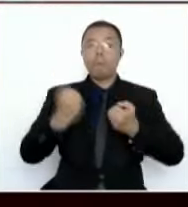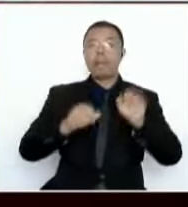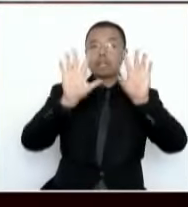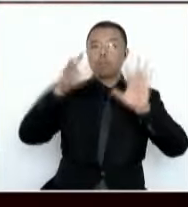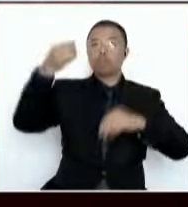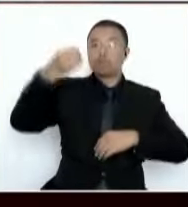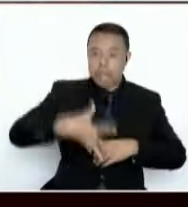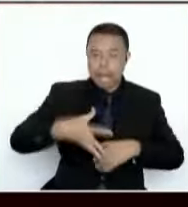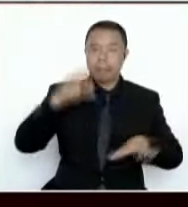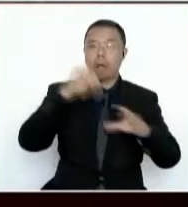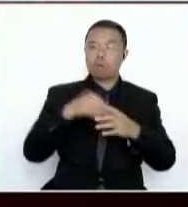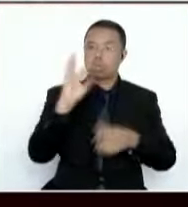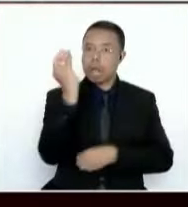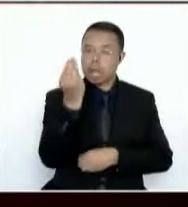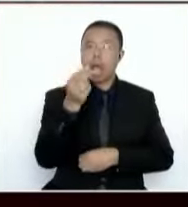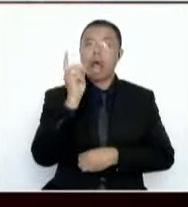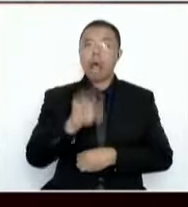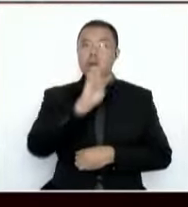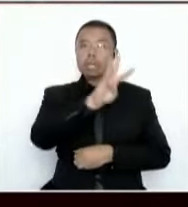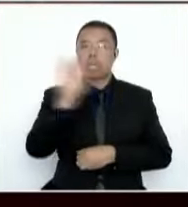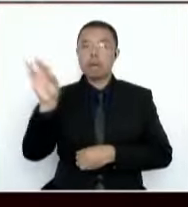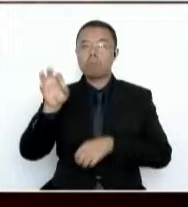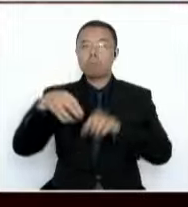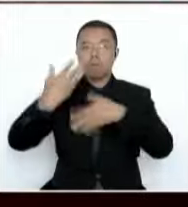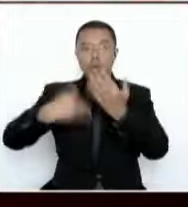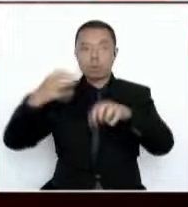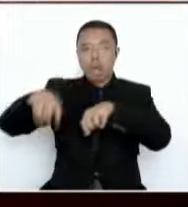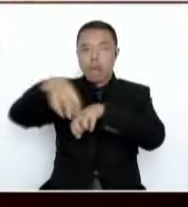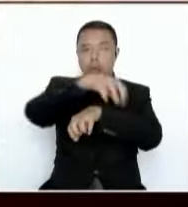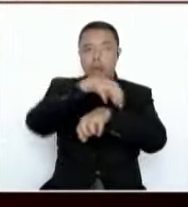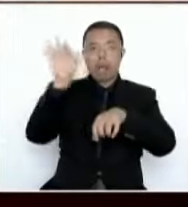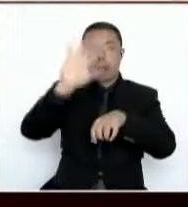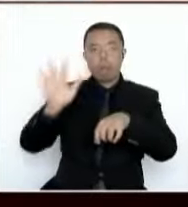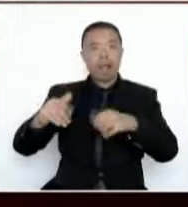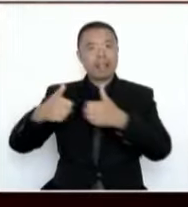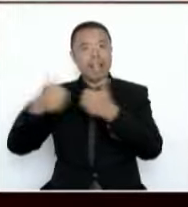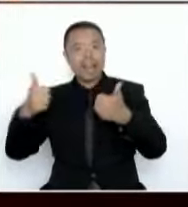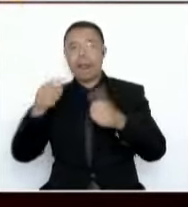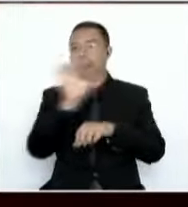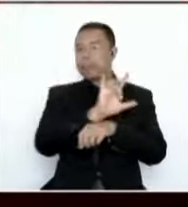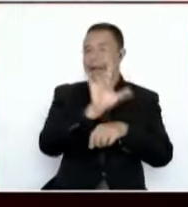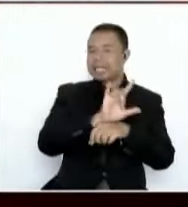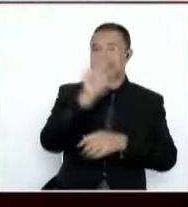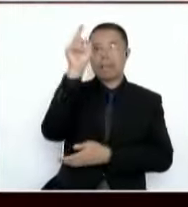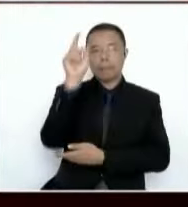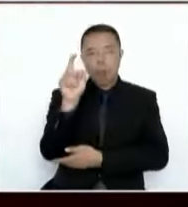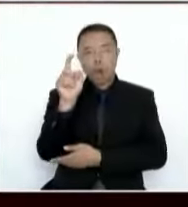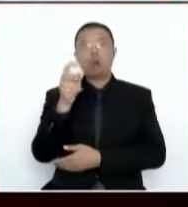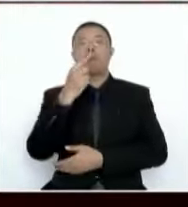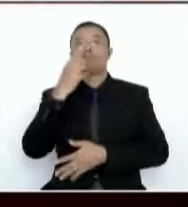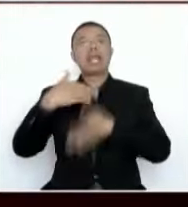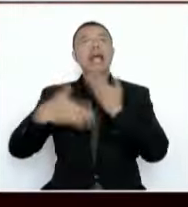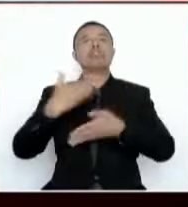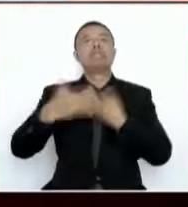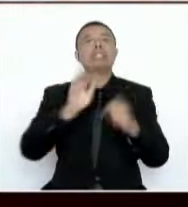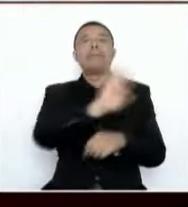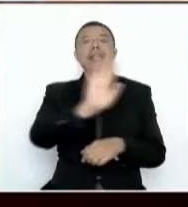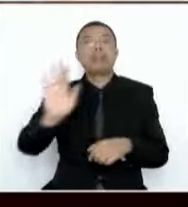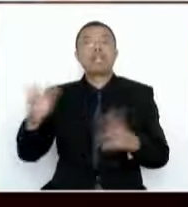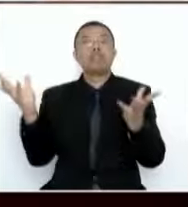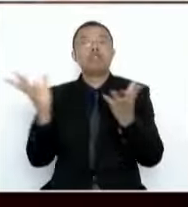juta dikelilingi 3.000 industri Kabupaten Tangerang Bekasi Bogor memiliki industri dengan